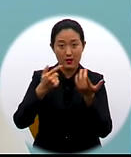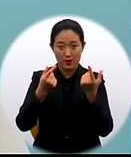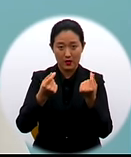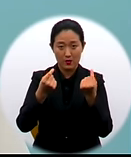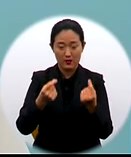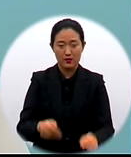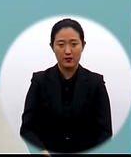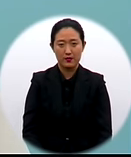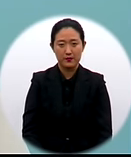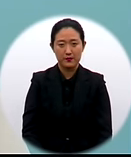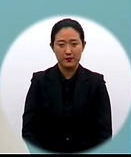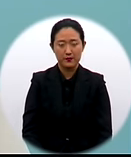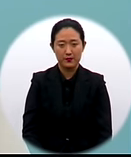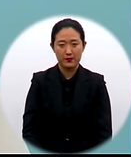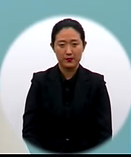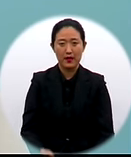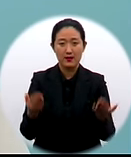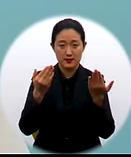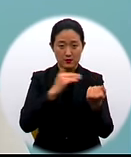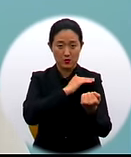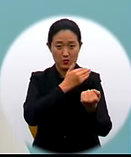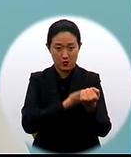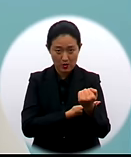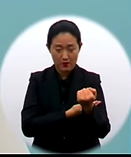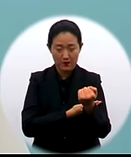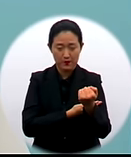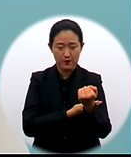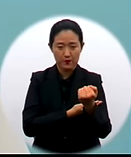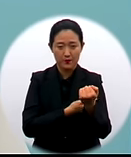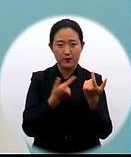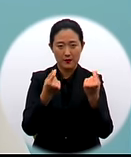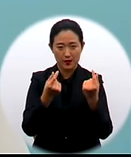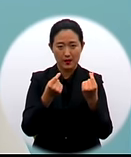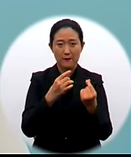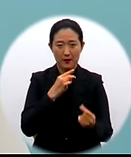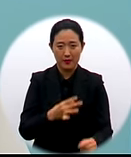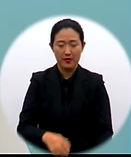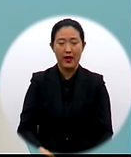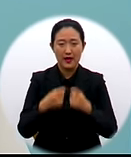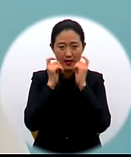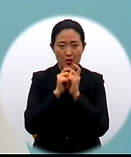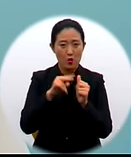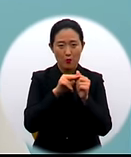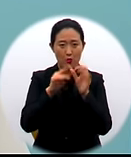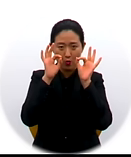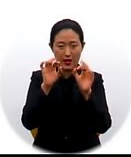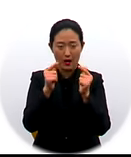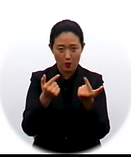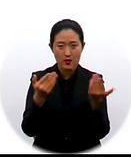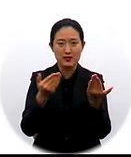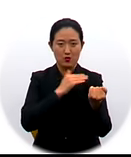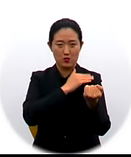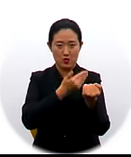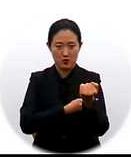공정성이 중요한 곳들은 모두 블라인드 채용을 한다고 할 수 있죠. 카카오 같은 민간 영역에서도 블라인드 채용을 선호하는 경향이 있습니다.